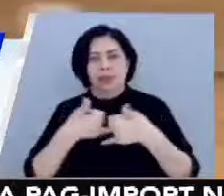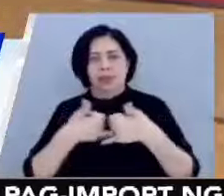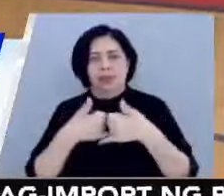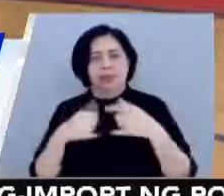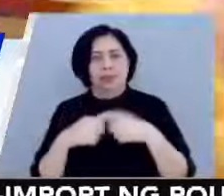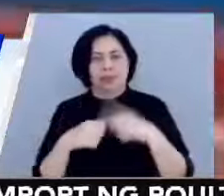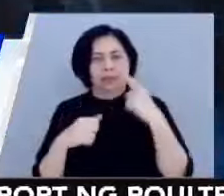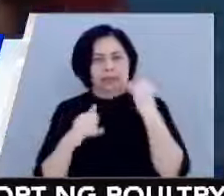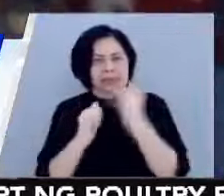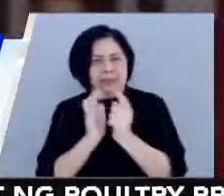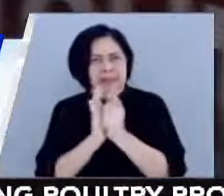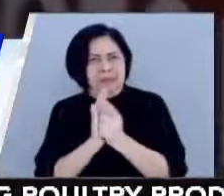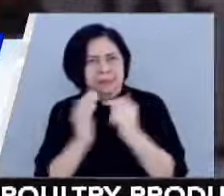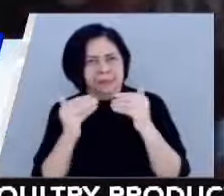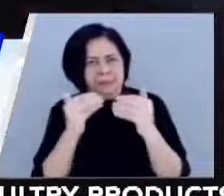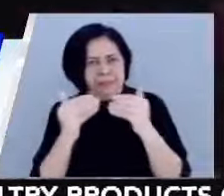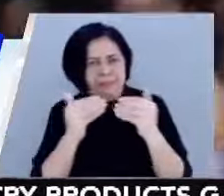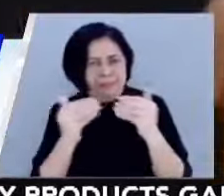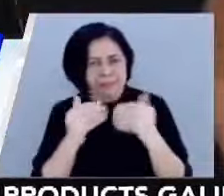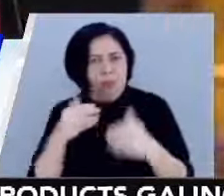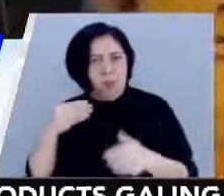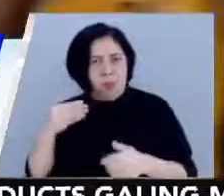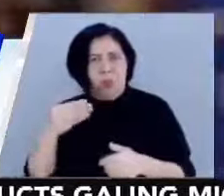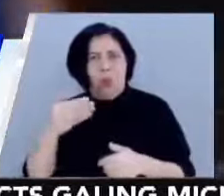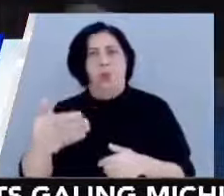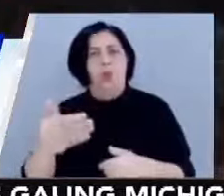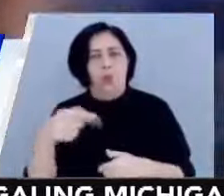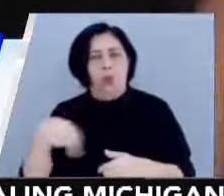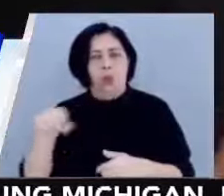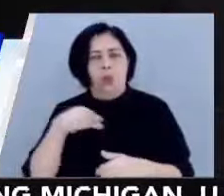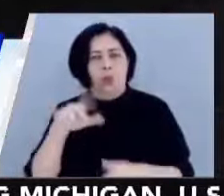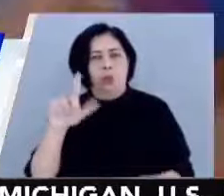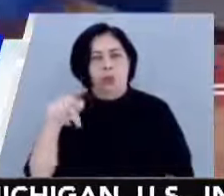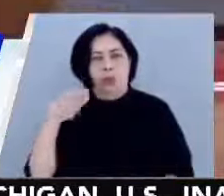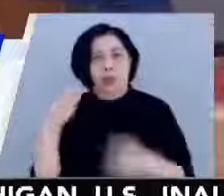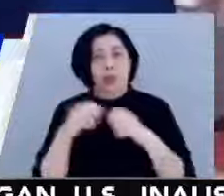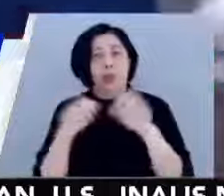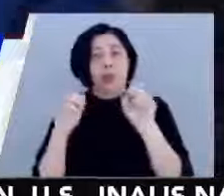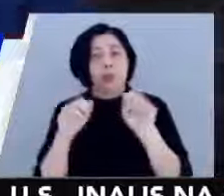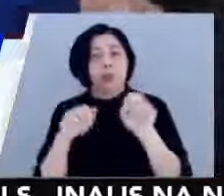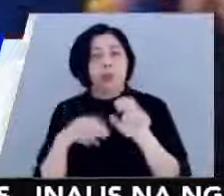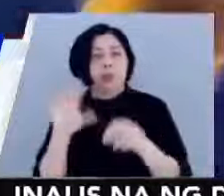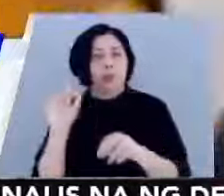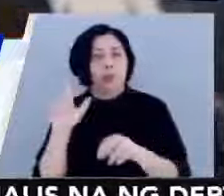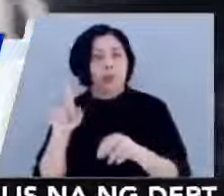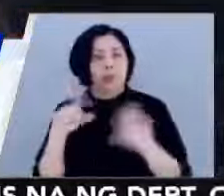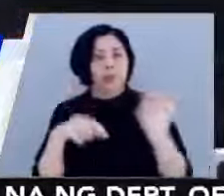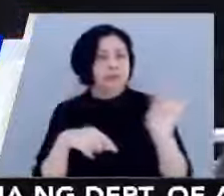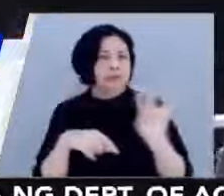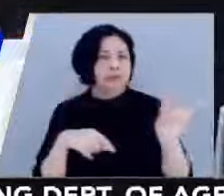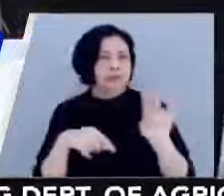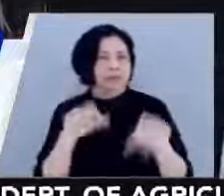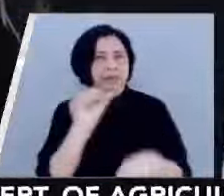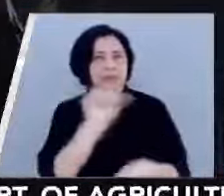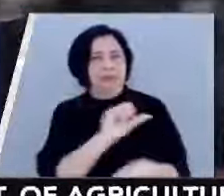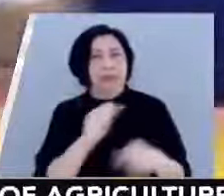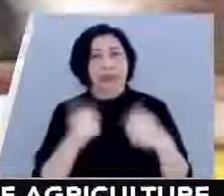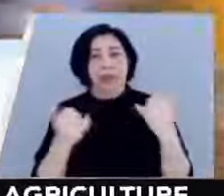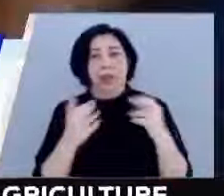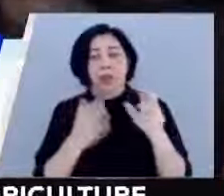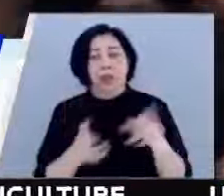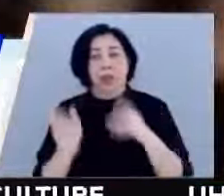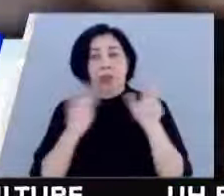laro hanggang umarangkada ang Chiefs. Natapos po ang laro sa score na 81-77. Ngayong round 2 ng men's